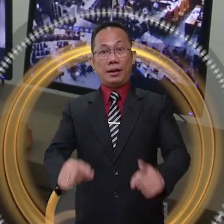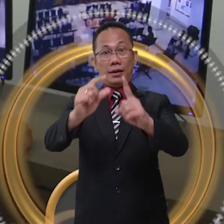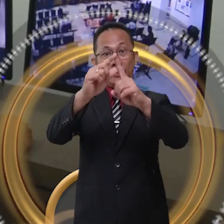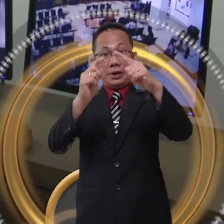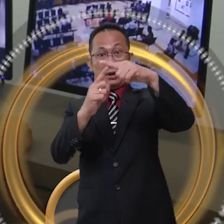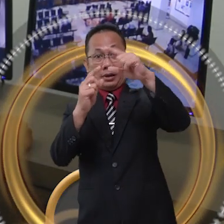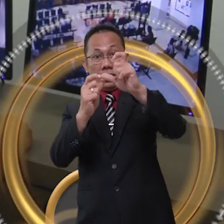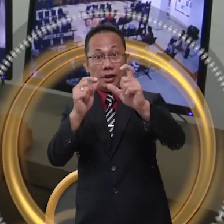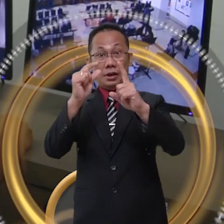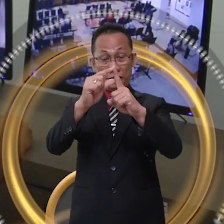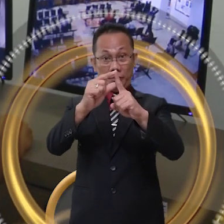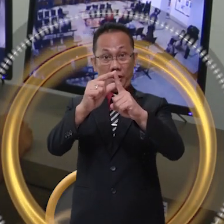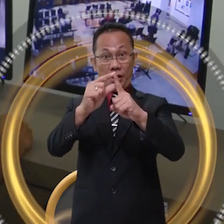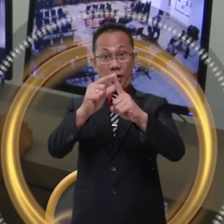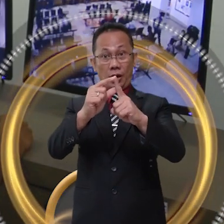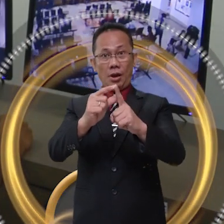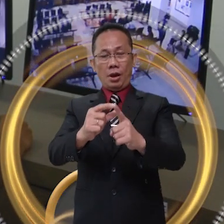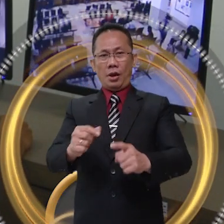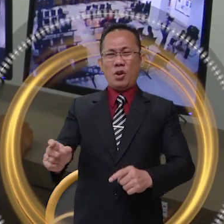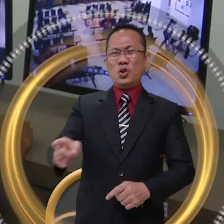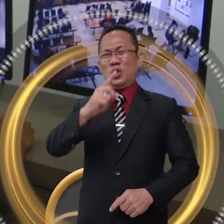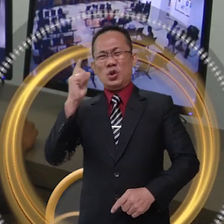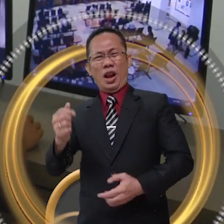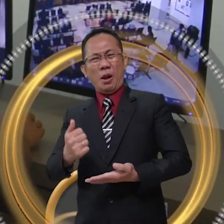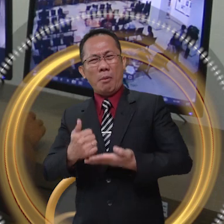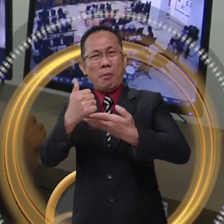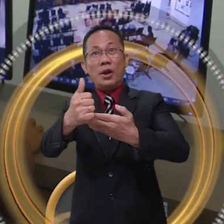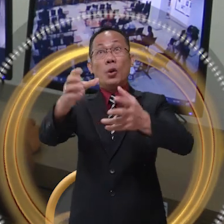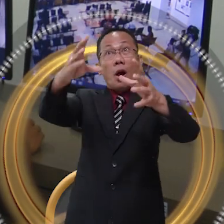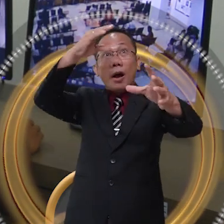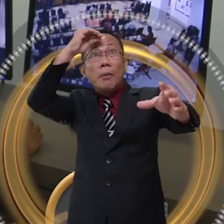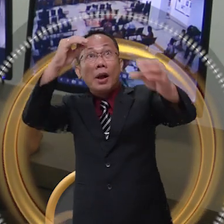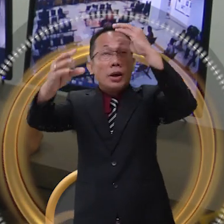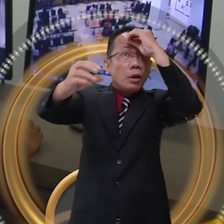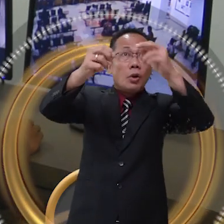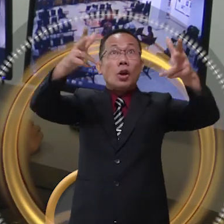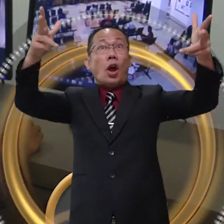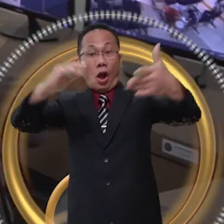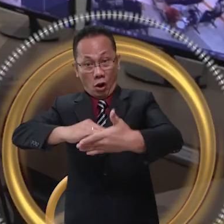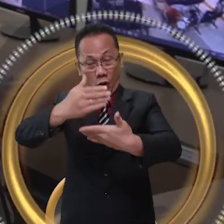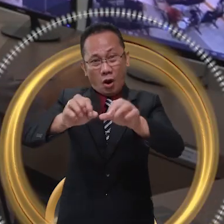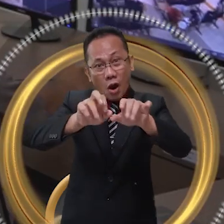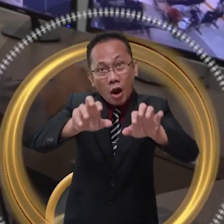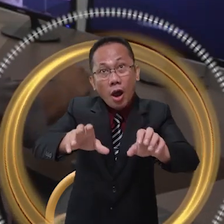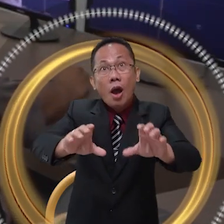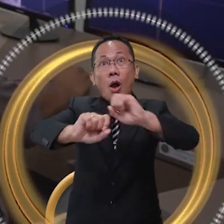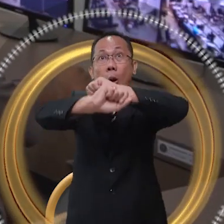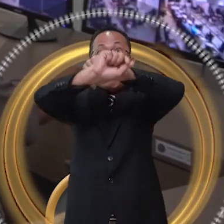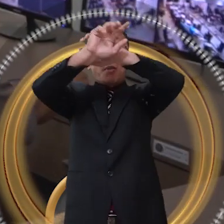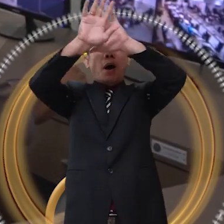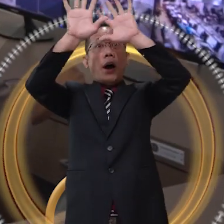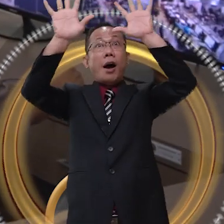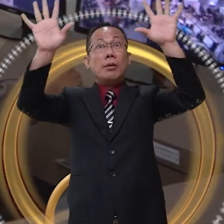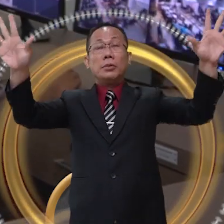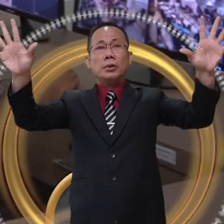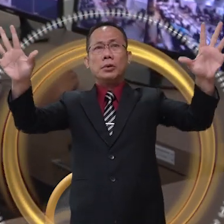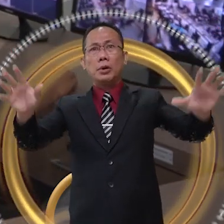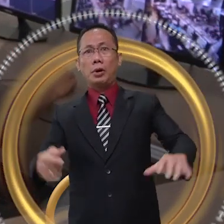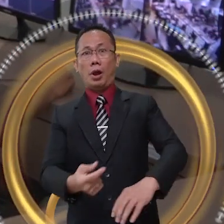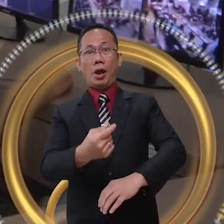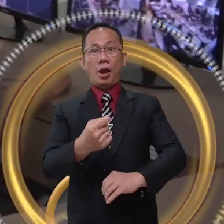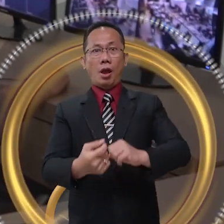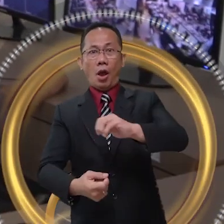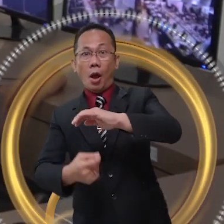PTSP Pengadilan Negeri Jakarta Pusat senantiasa memanfaatkan kemajuan ilmu pengetahuan dan teknologi informasi